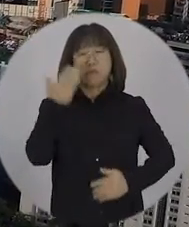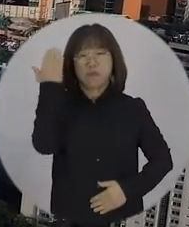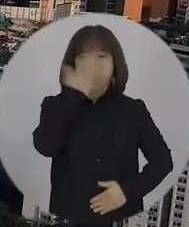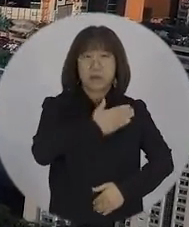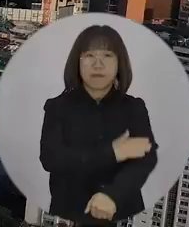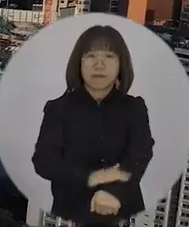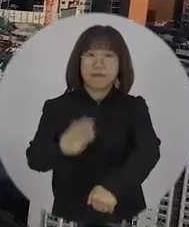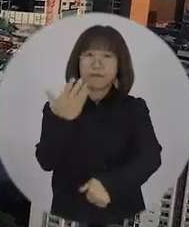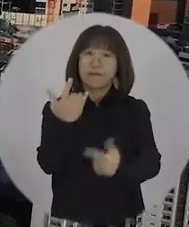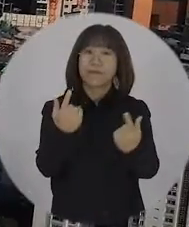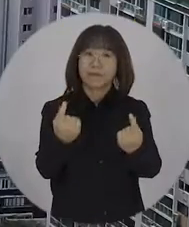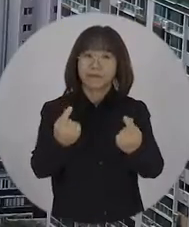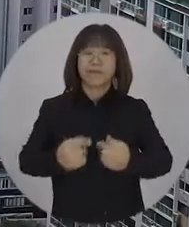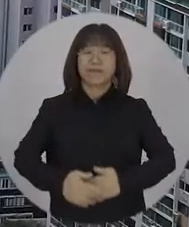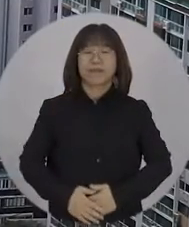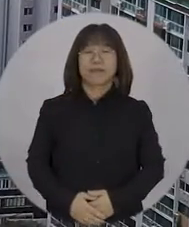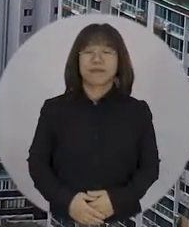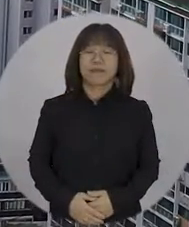줄어들 것으로 전망됩니다